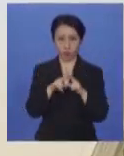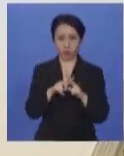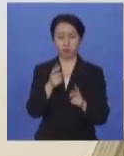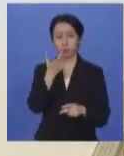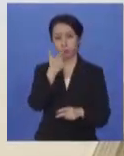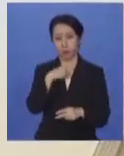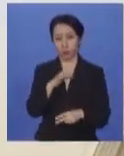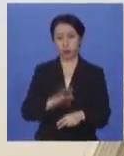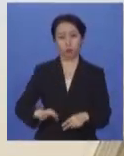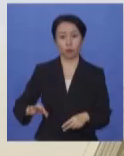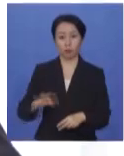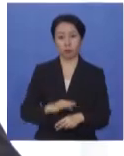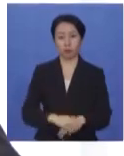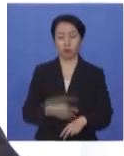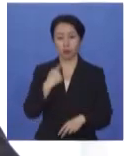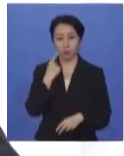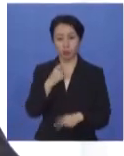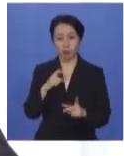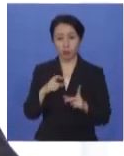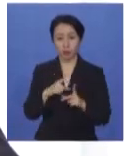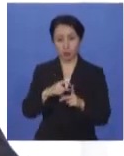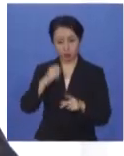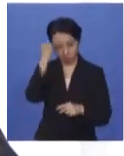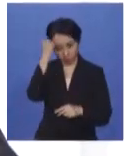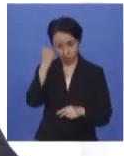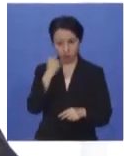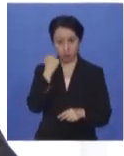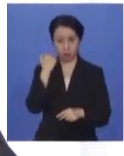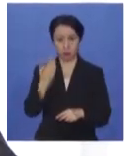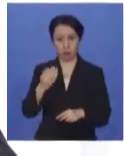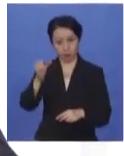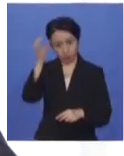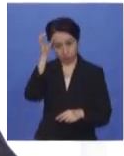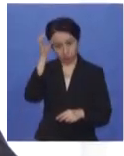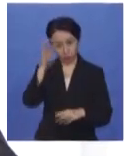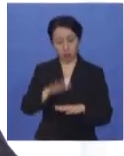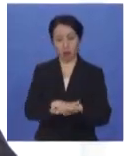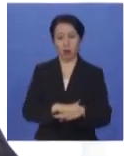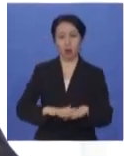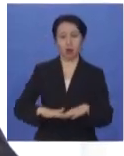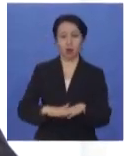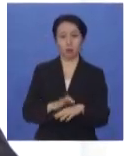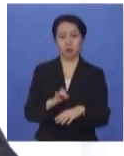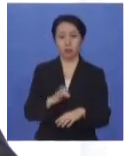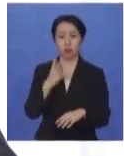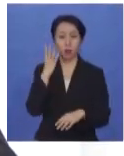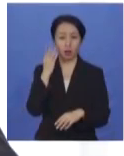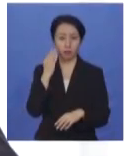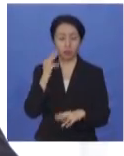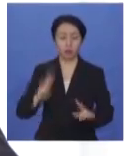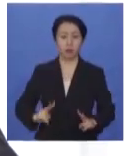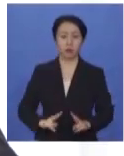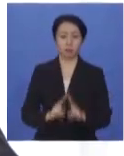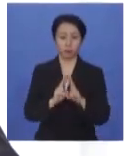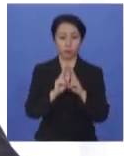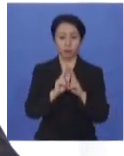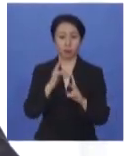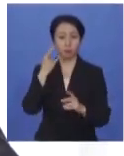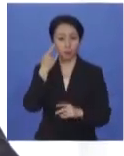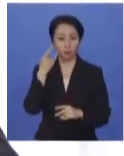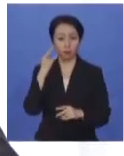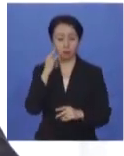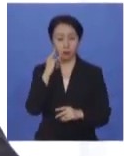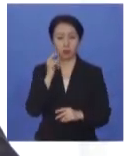и интеллигенция области. Надеемся, что наша конференция внесет существенный вклад в популяризацию и изучение творческого